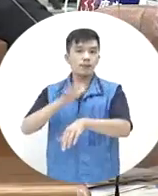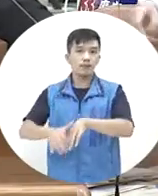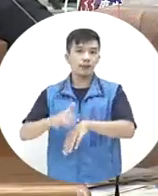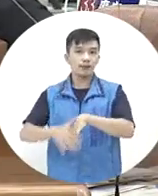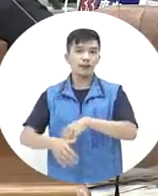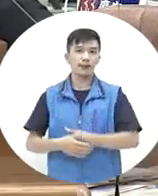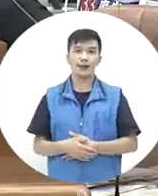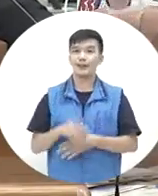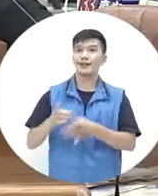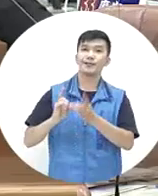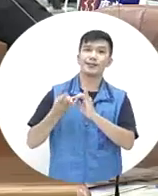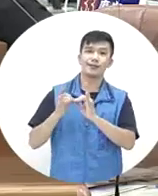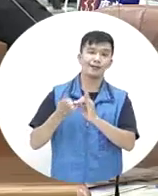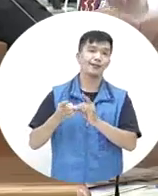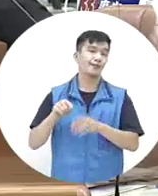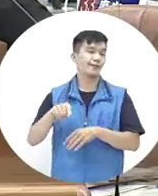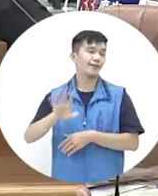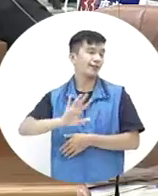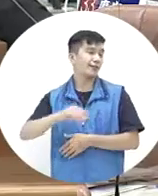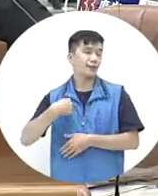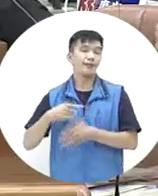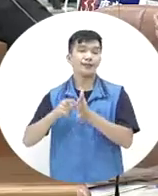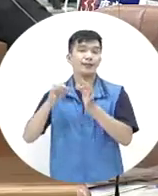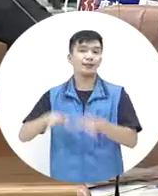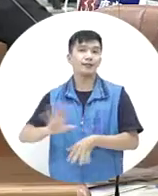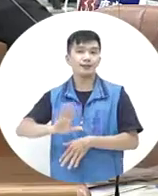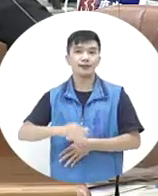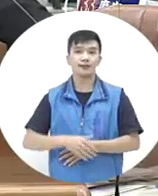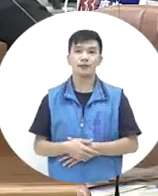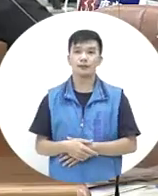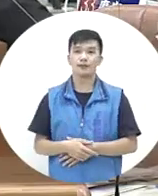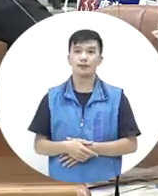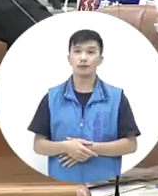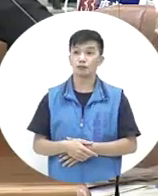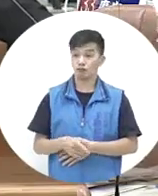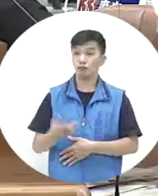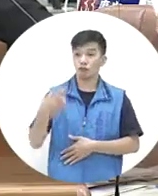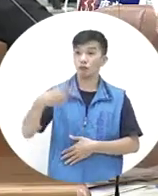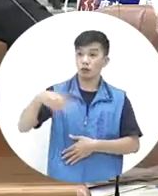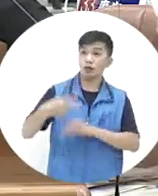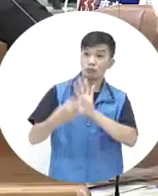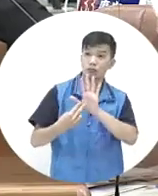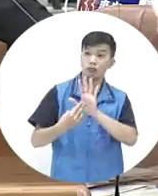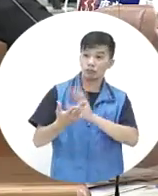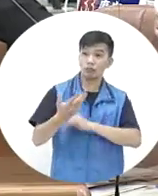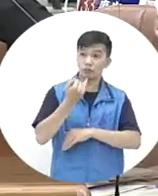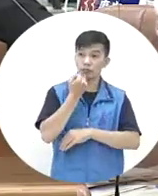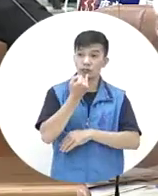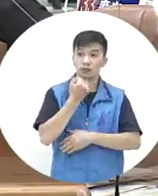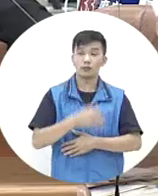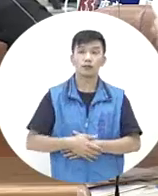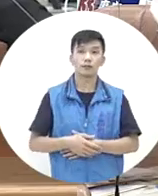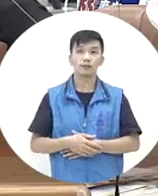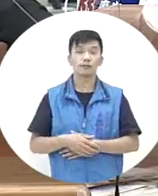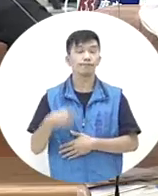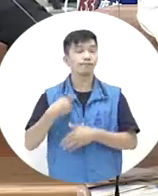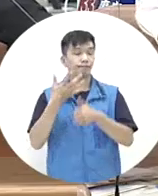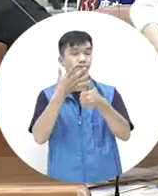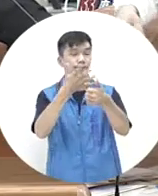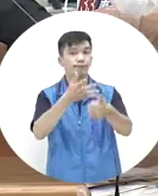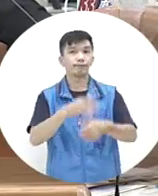了。来，我不要浪费时间了，市长。 你不是要再说吗？ 市长，我先请教你。 啊，你